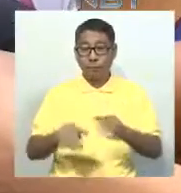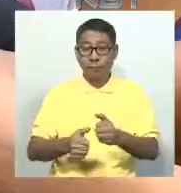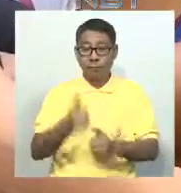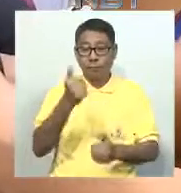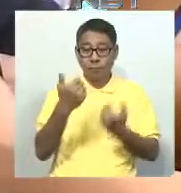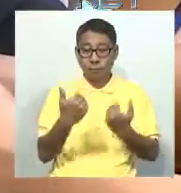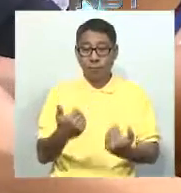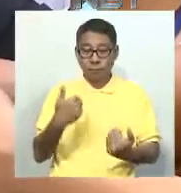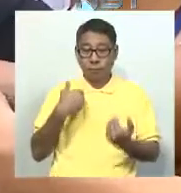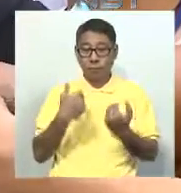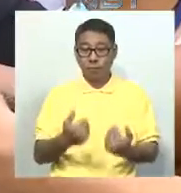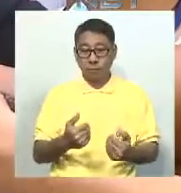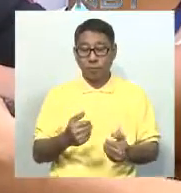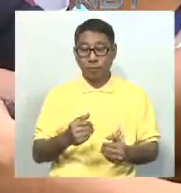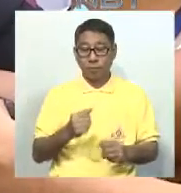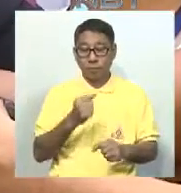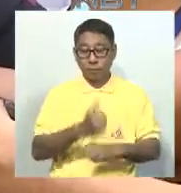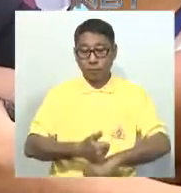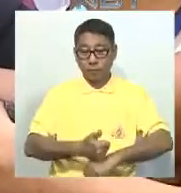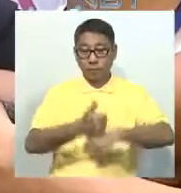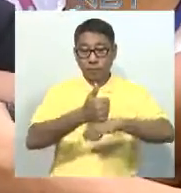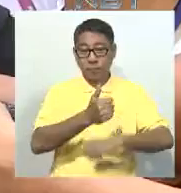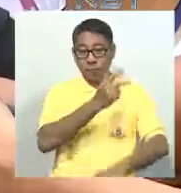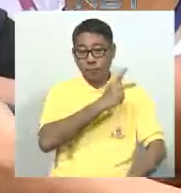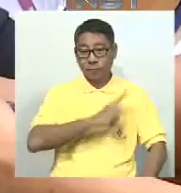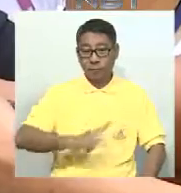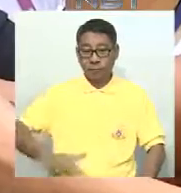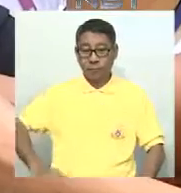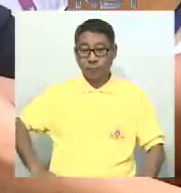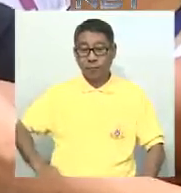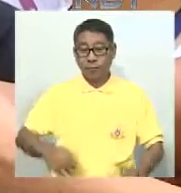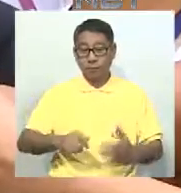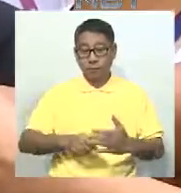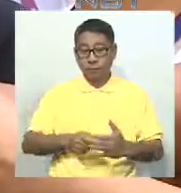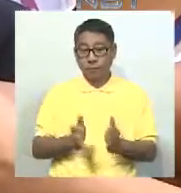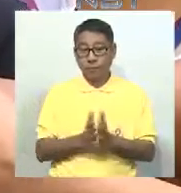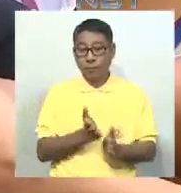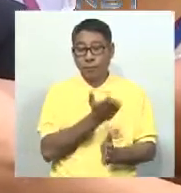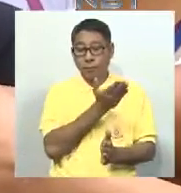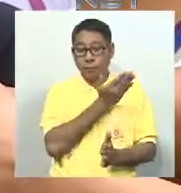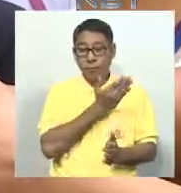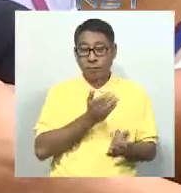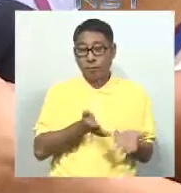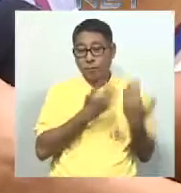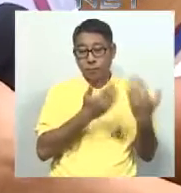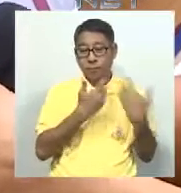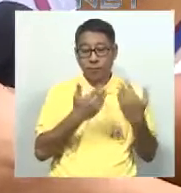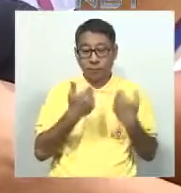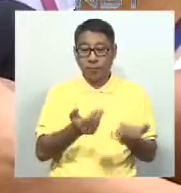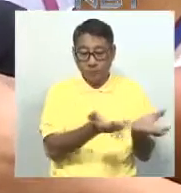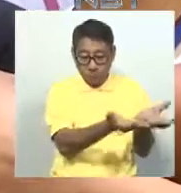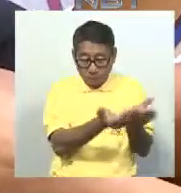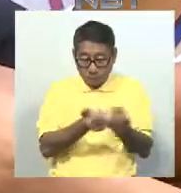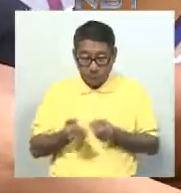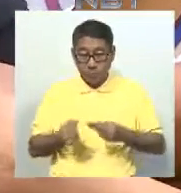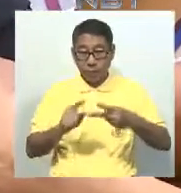ตอนนั้นก็คือการ1สงมุรธาภิเษกแปลว่าอาบน้ำ2ทรงรับน้ำอภิเษ